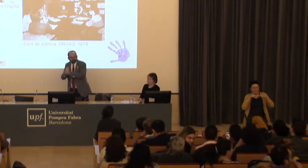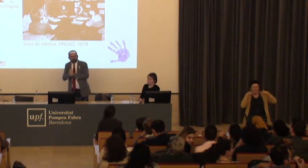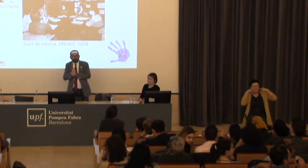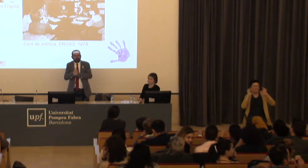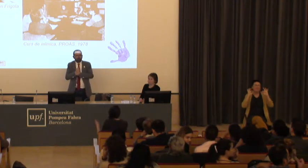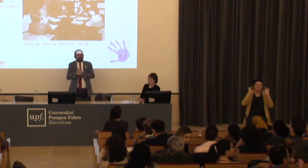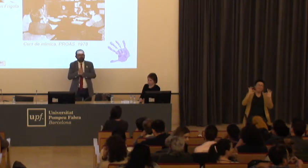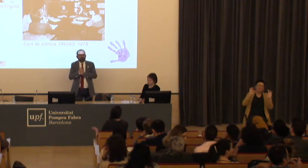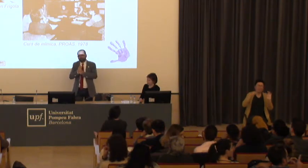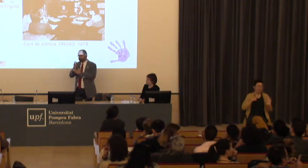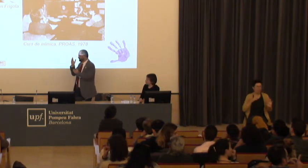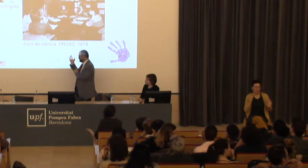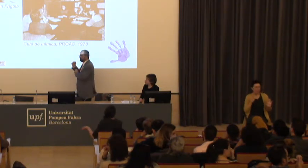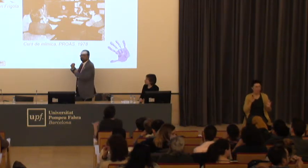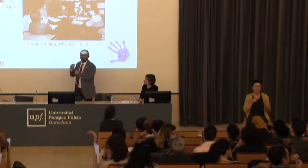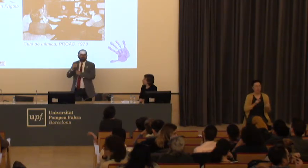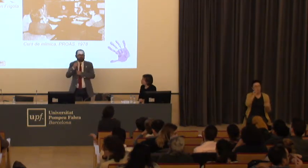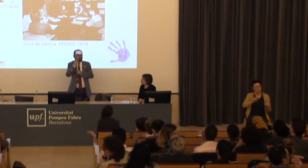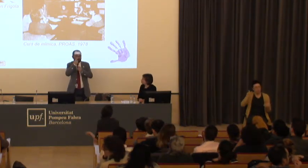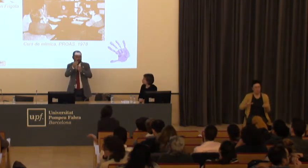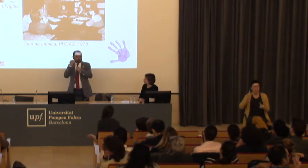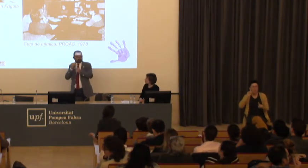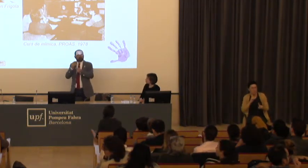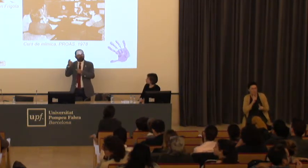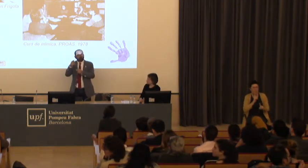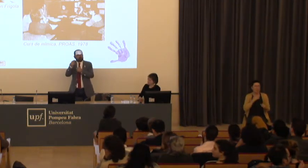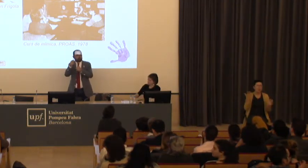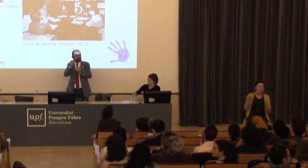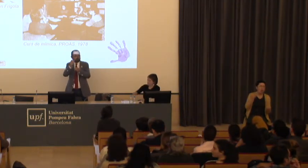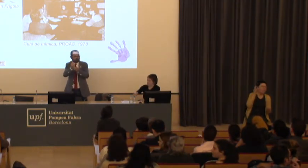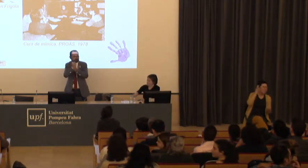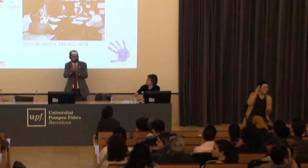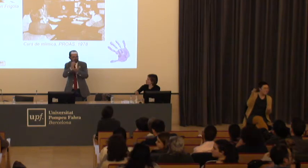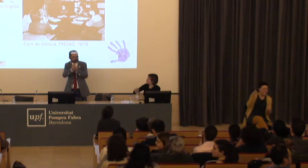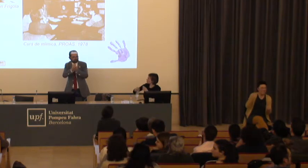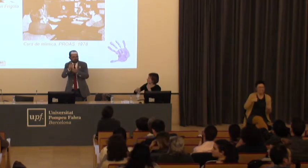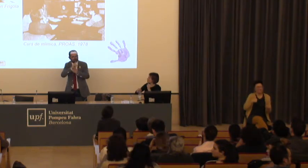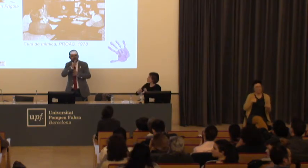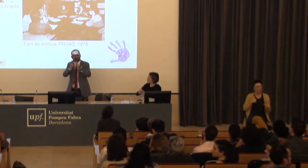no vull dir que eren oients o sords qui el feien, però sí, era un curs fet per oients, no?, l'any anterior.